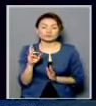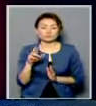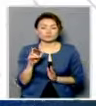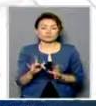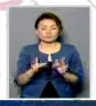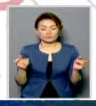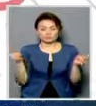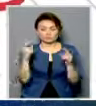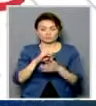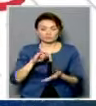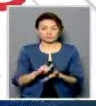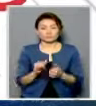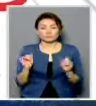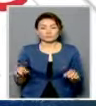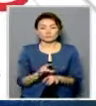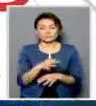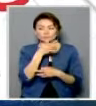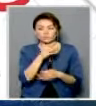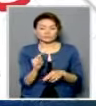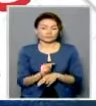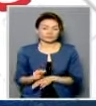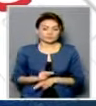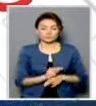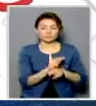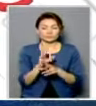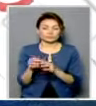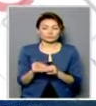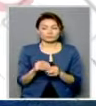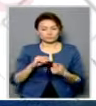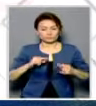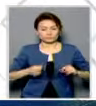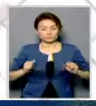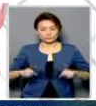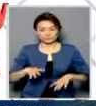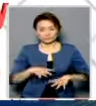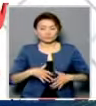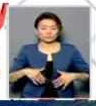www.atlasprof.ru сайты арқылы жазылуға болады. Айта кетейік, кез келген емдегідей бұл әдістің де қарсы көрсеткіштері бар.